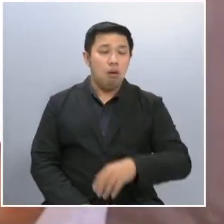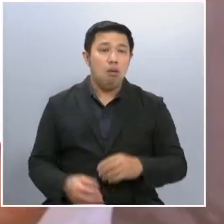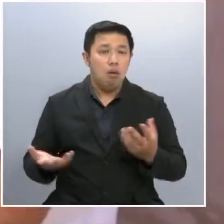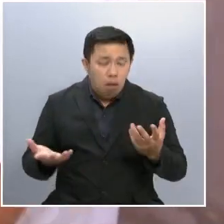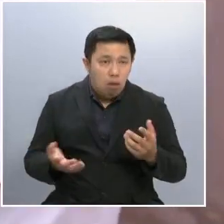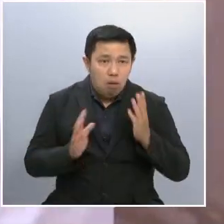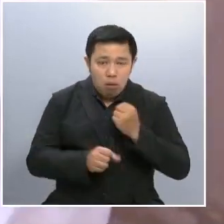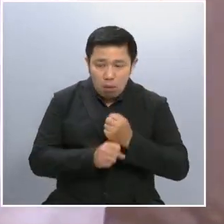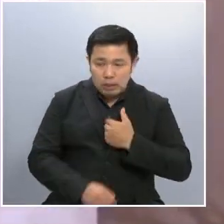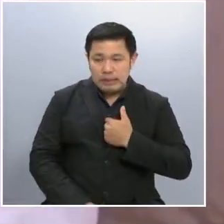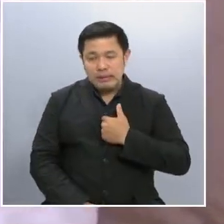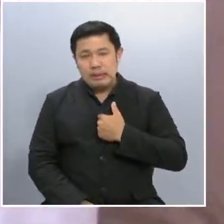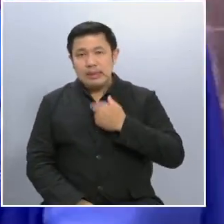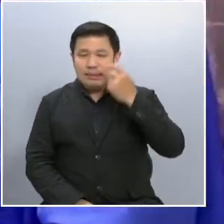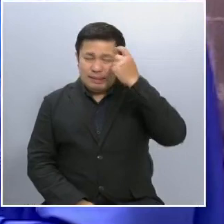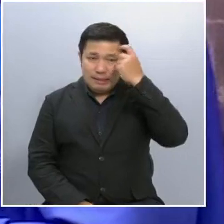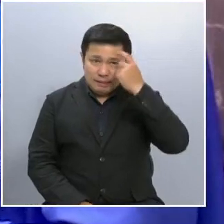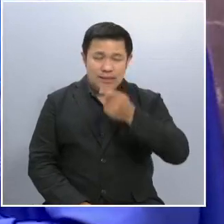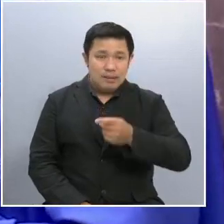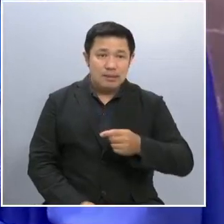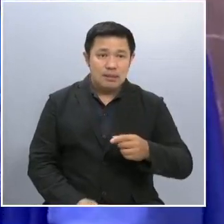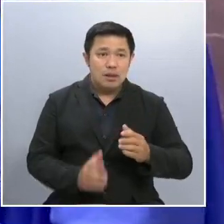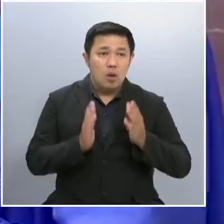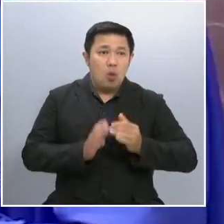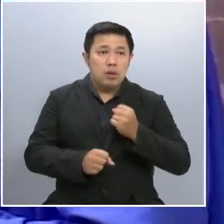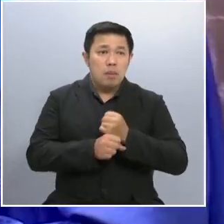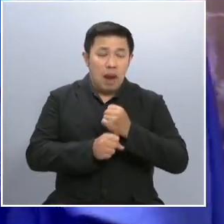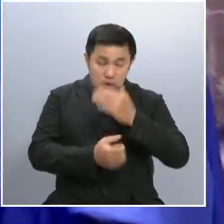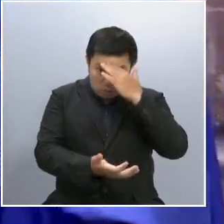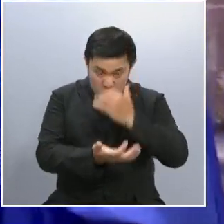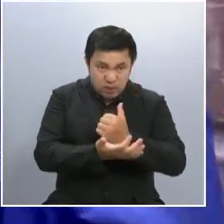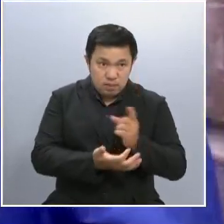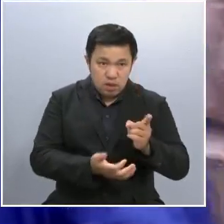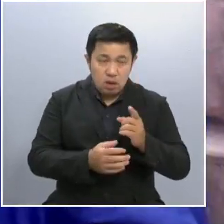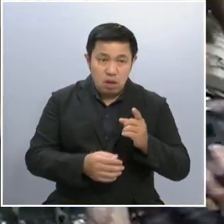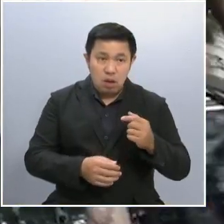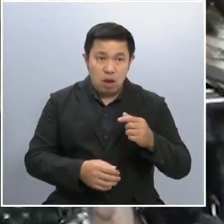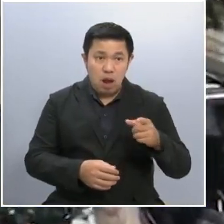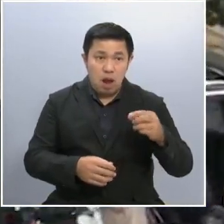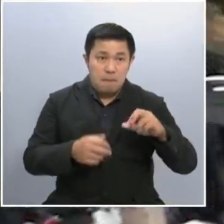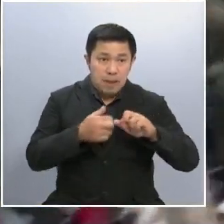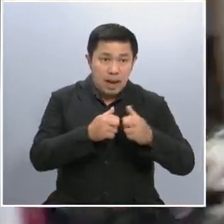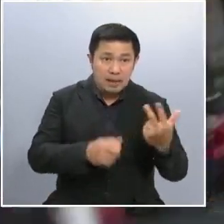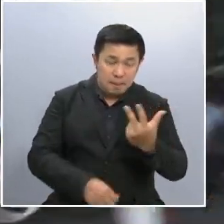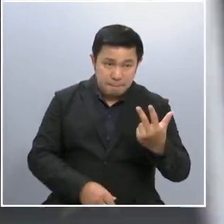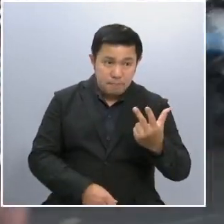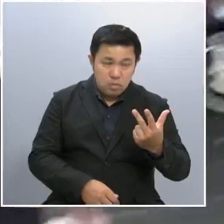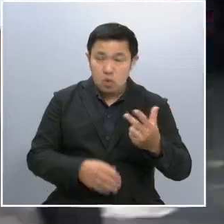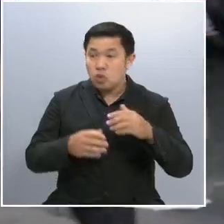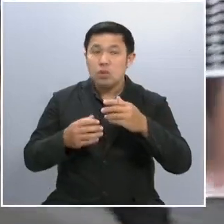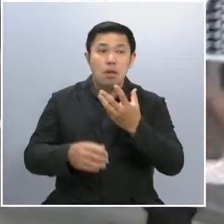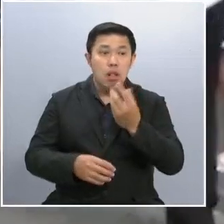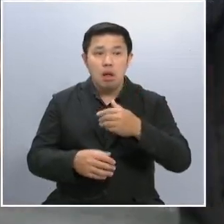พนักงานขนส่งก็รู้ขณะที่พนักงานสอบสวนบอกว่าตอนที่เกิดเหตุคนอยู่ในบ้านมี3คนนะคะที่เหลือออกไปข้างนอกอย่างที่หมวยบอกไป